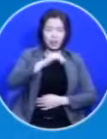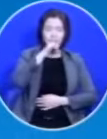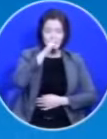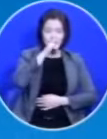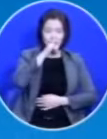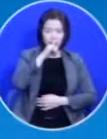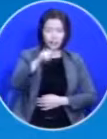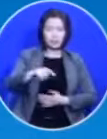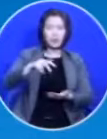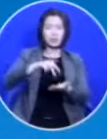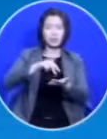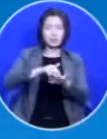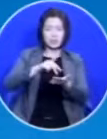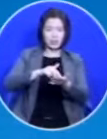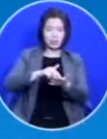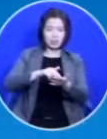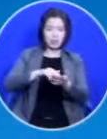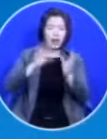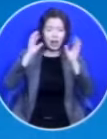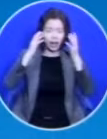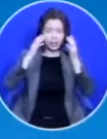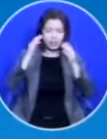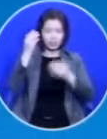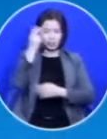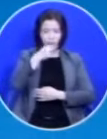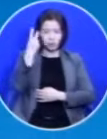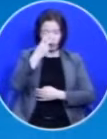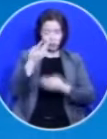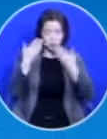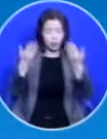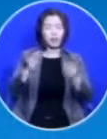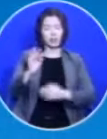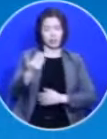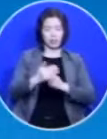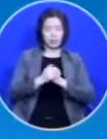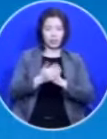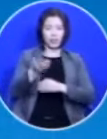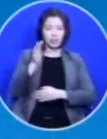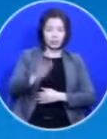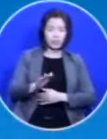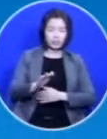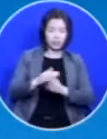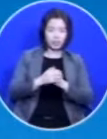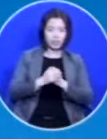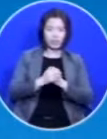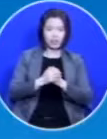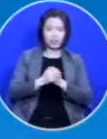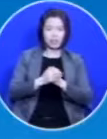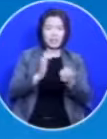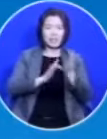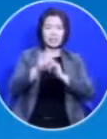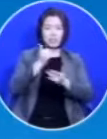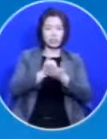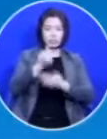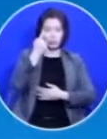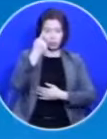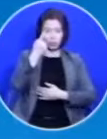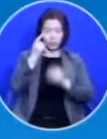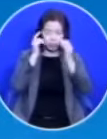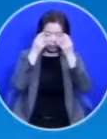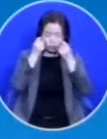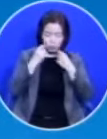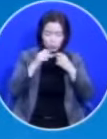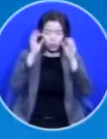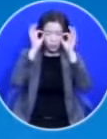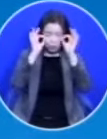형편에서 그 아이들을 돌봐야 되는 겁니다 그러나 예수님의에 보고